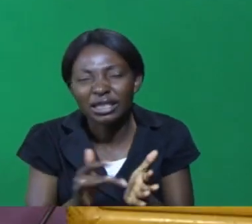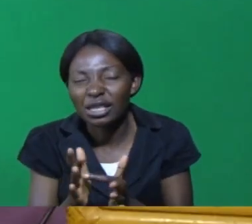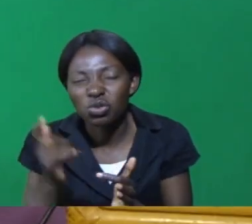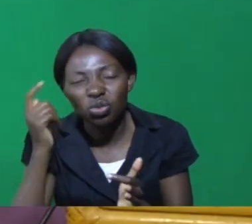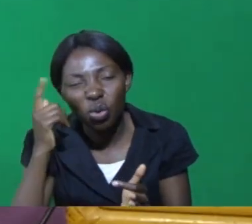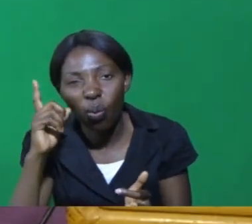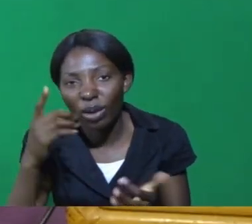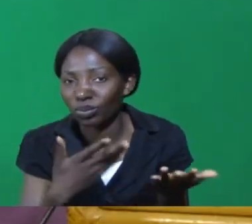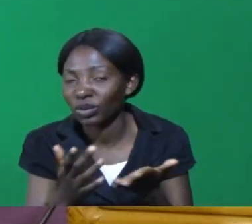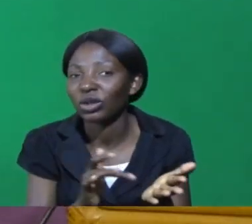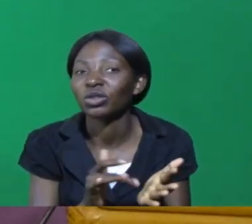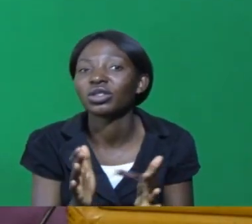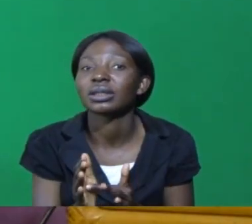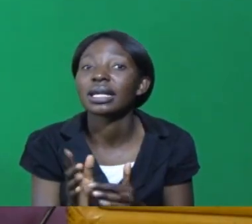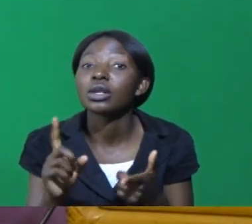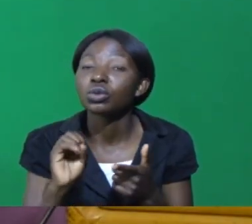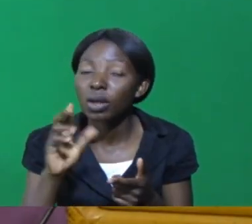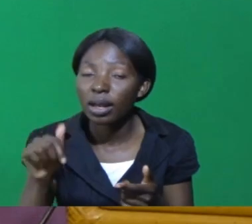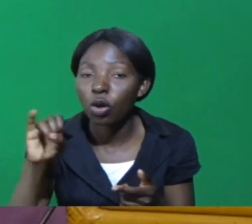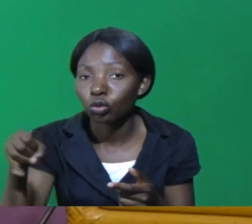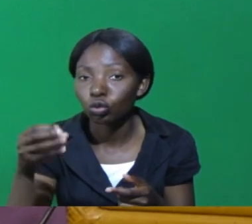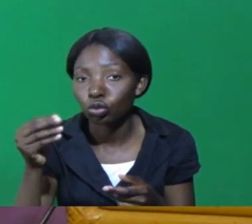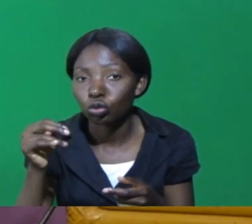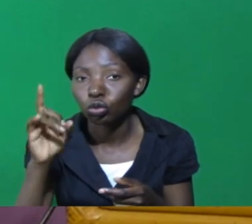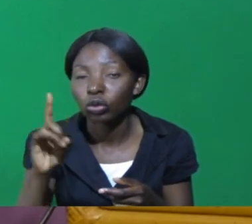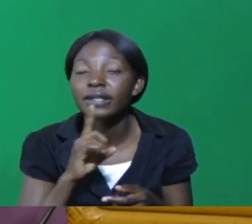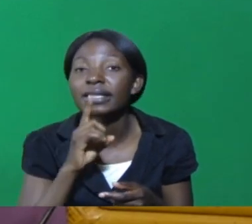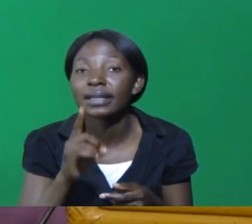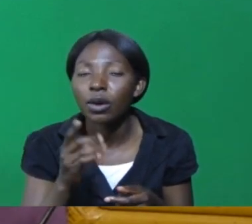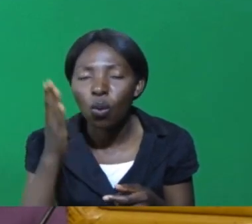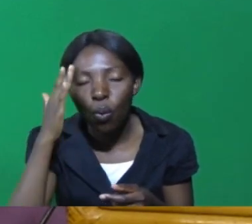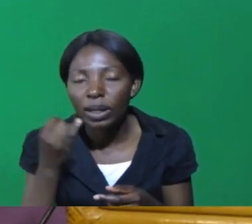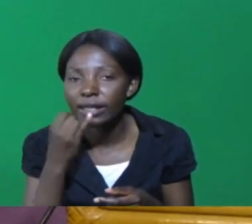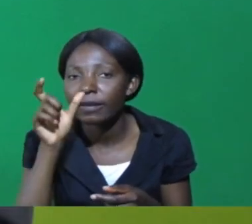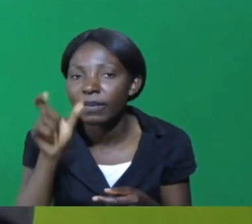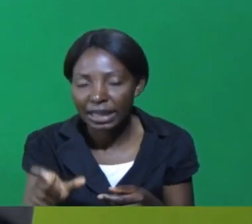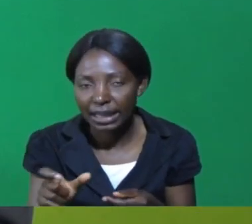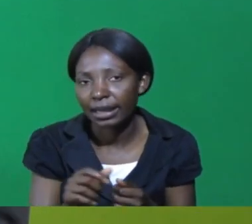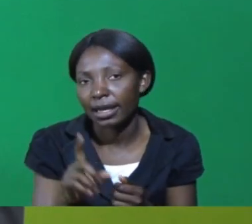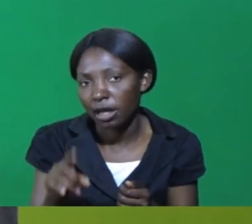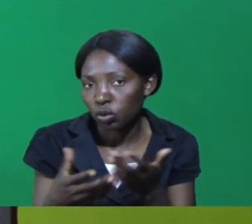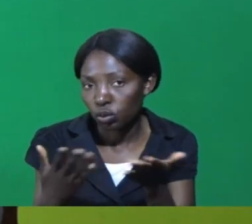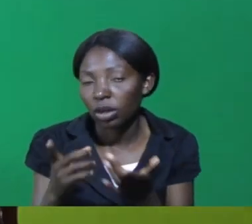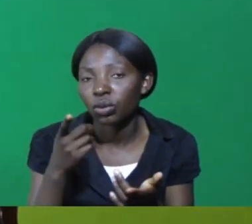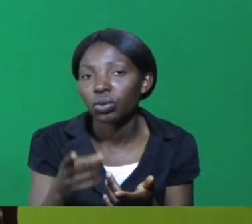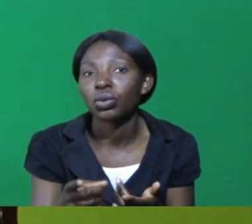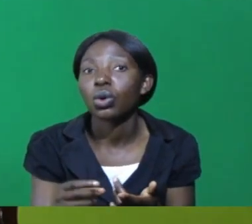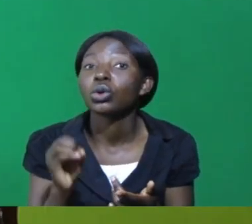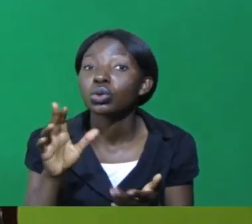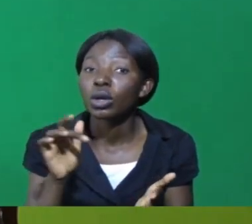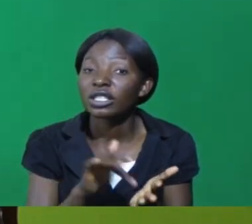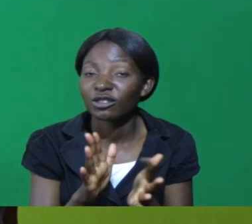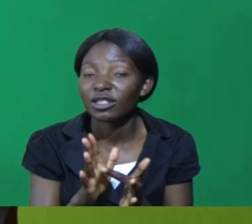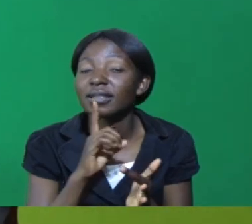ndiri kuziva ndiani. Hanzi John ndobva azobvunza zvikati nhai rabhi ndiani kwamunoreva. Uyo akati wandichapa